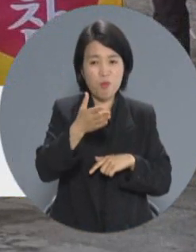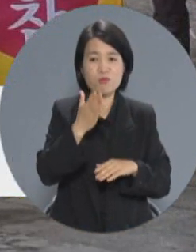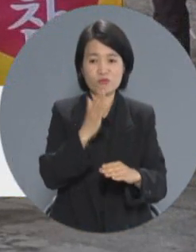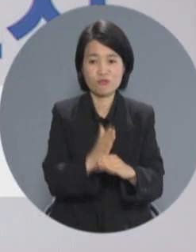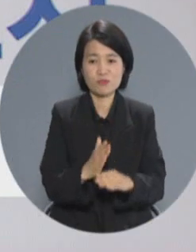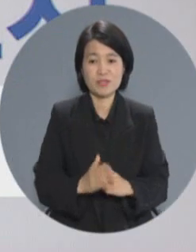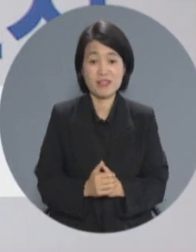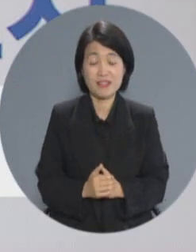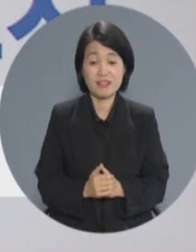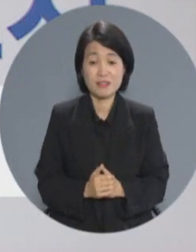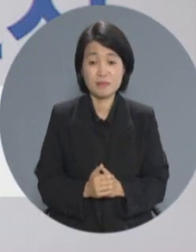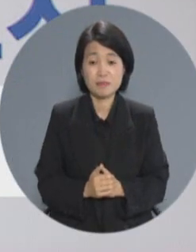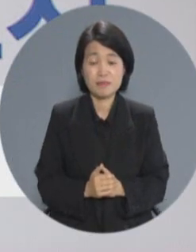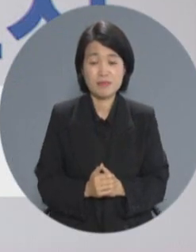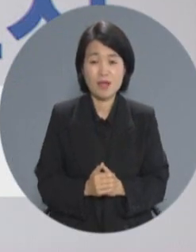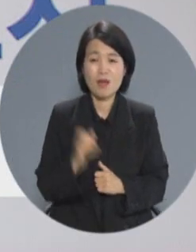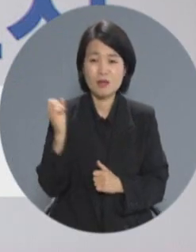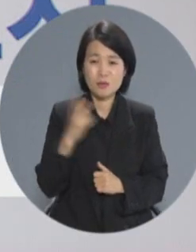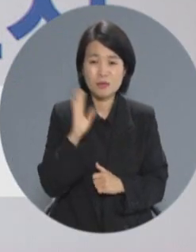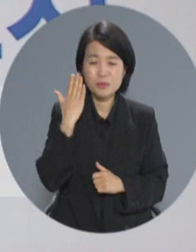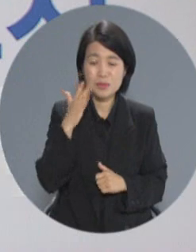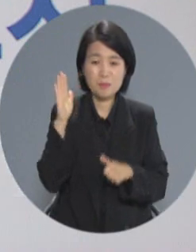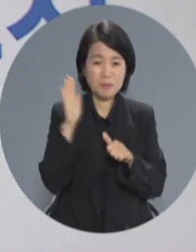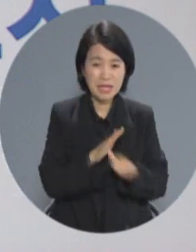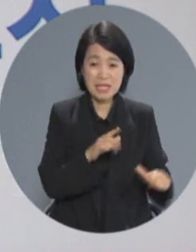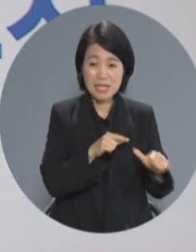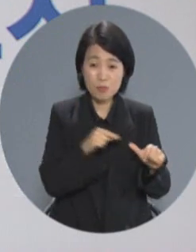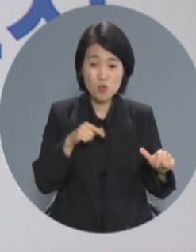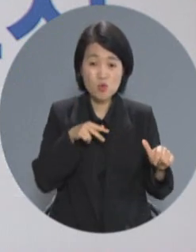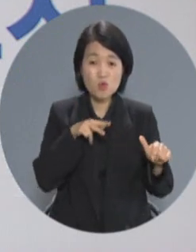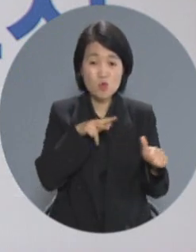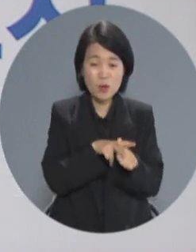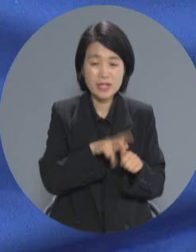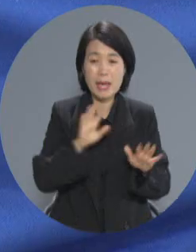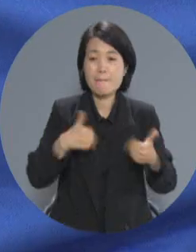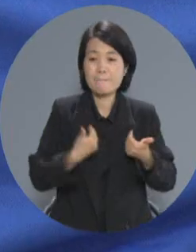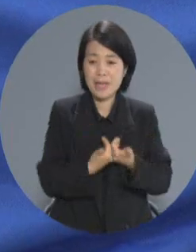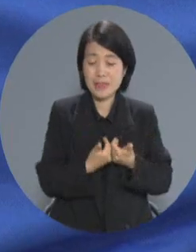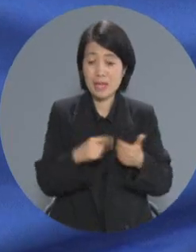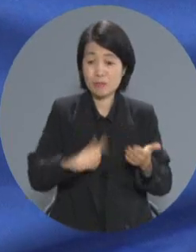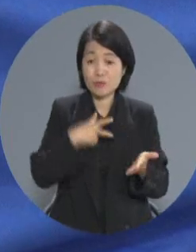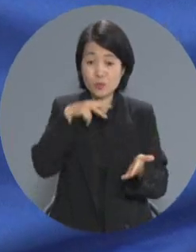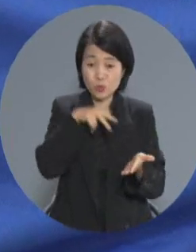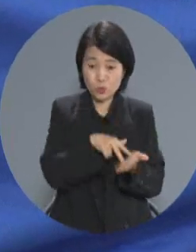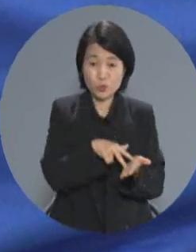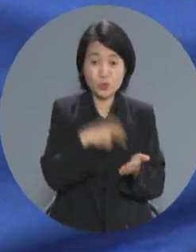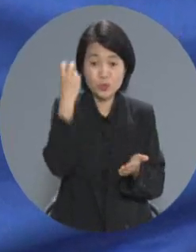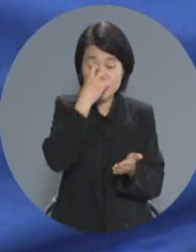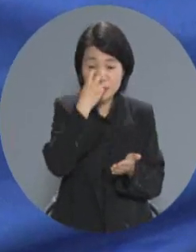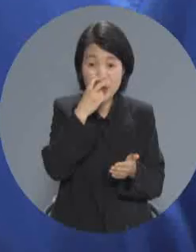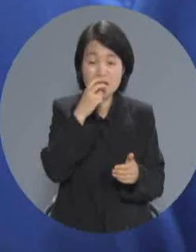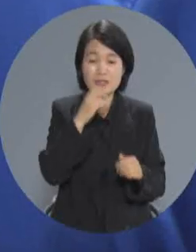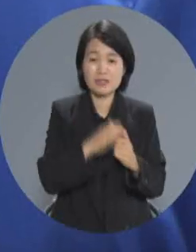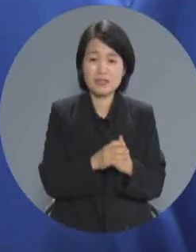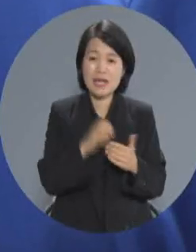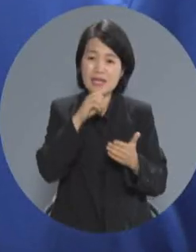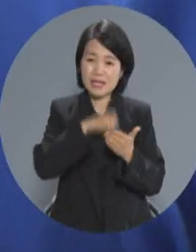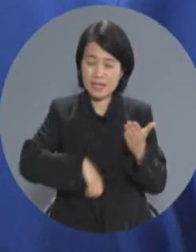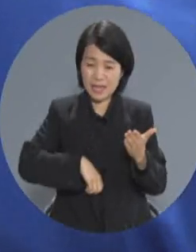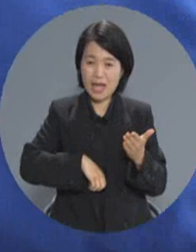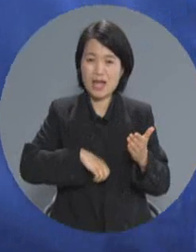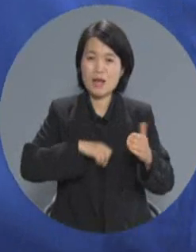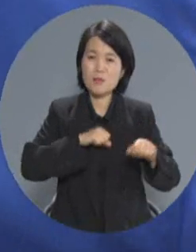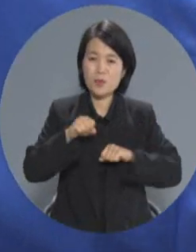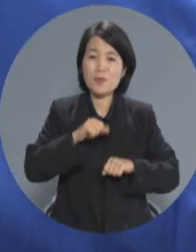있습니다. 물론 최근 컷오프된 일부 예비 후보들이 반발해 무소속 출마를 검토하는 등 이탈 움직임이 전혀